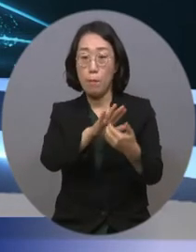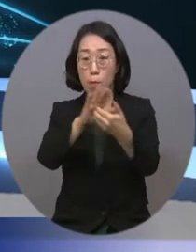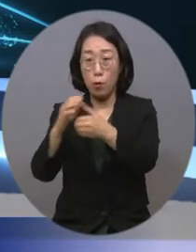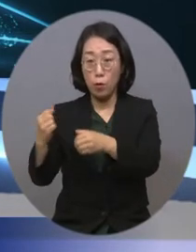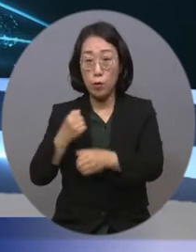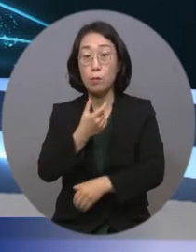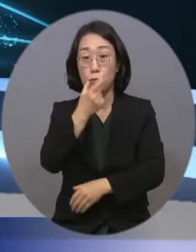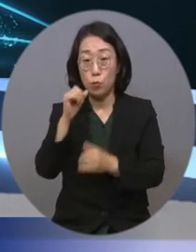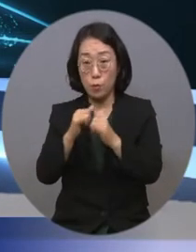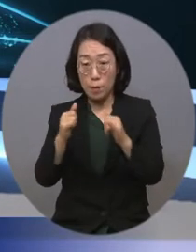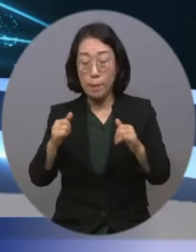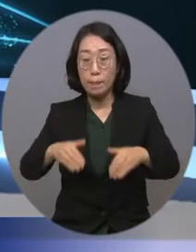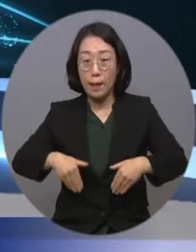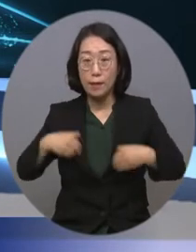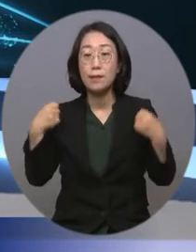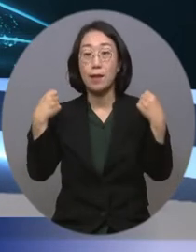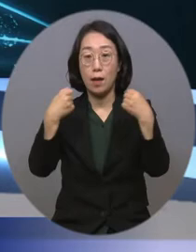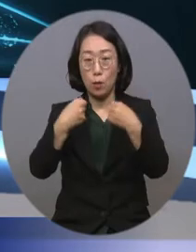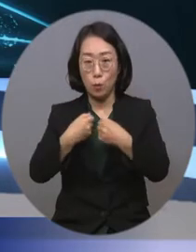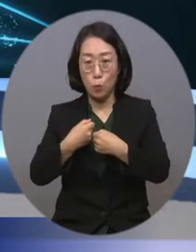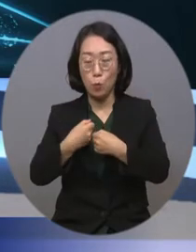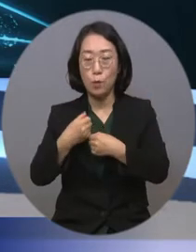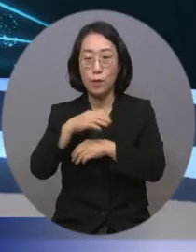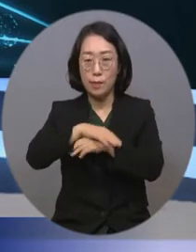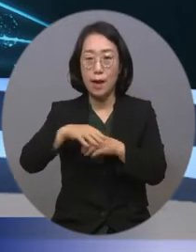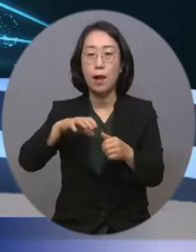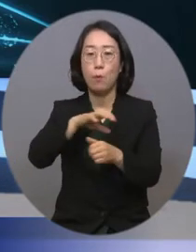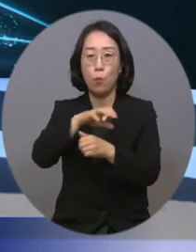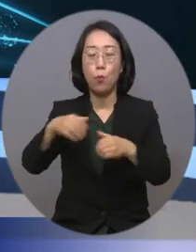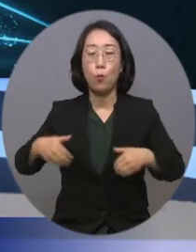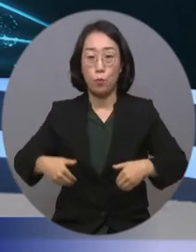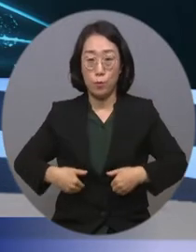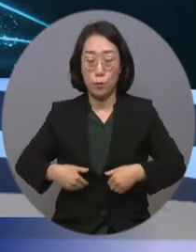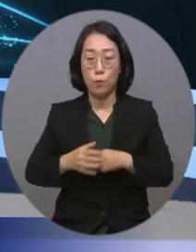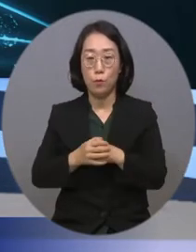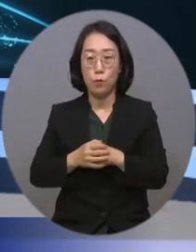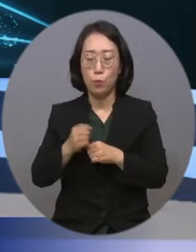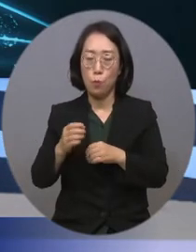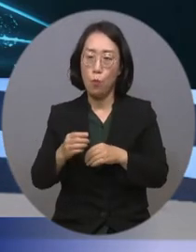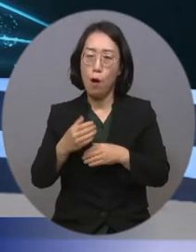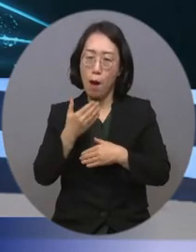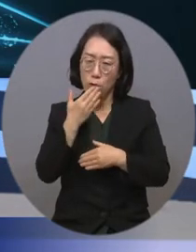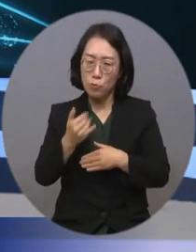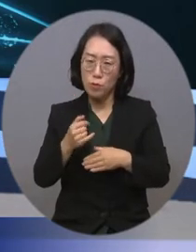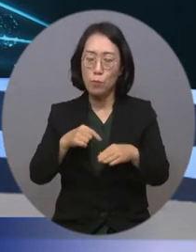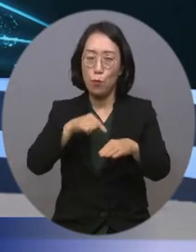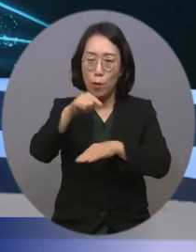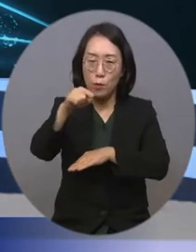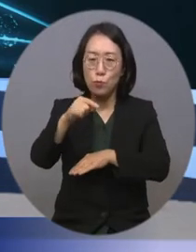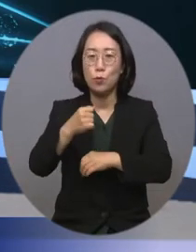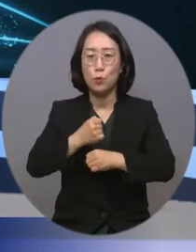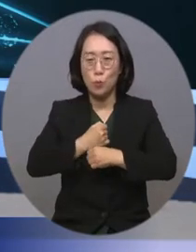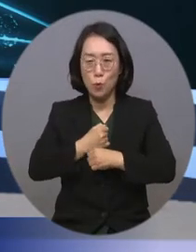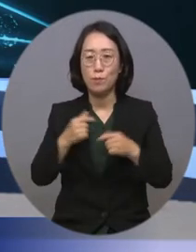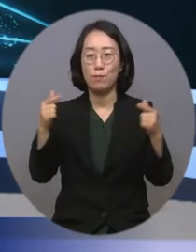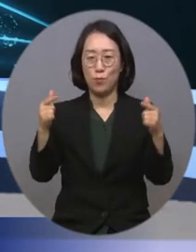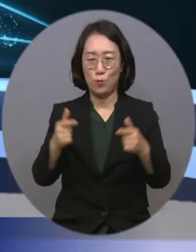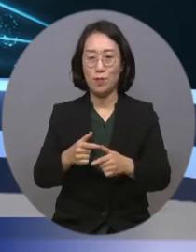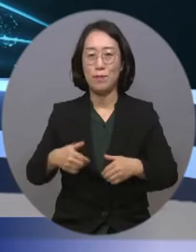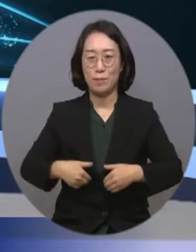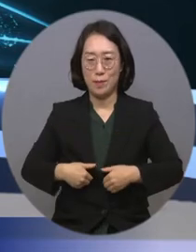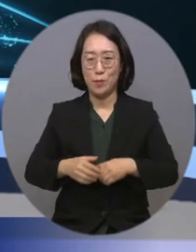분들은 따뜻한 외투 등으로 체온 유지에 각별히 신경 써주시고 되도록 불필요한 외출을 자제하시기